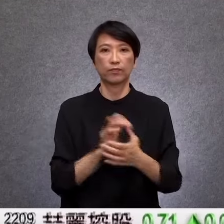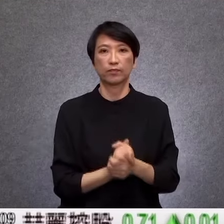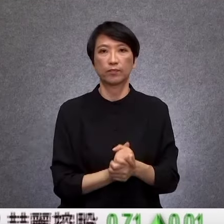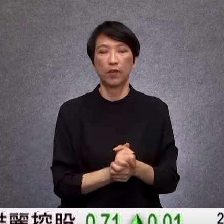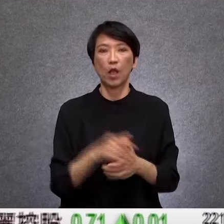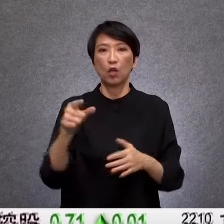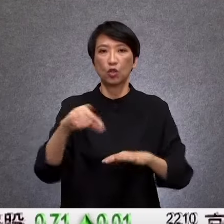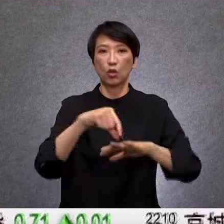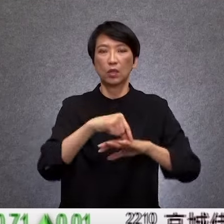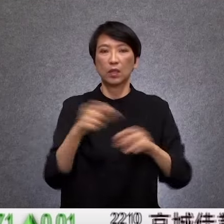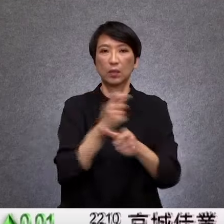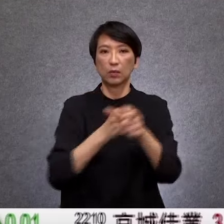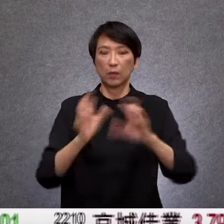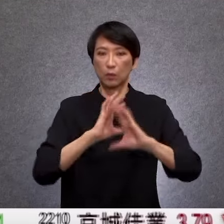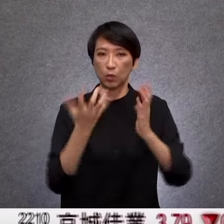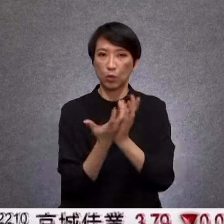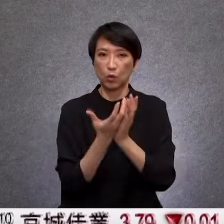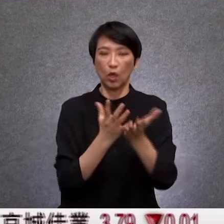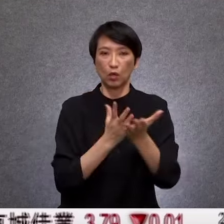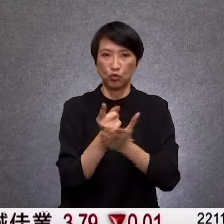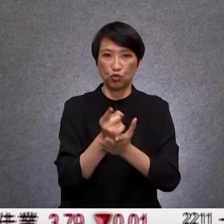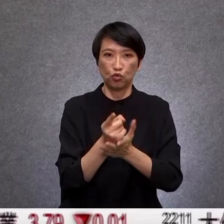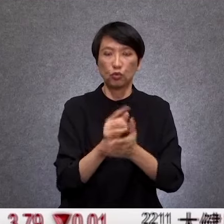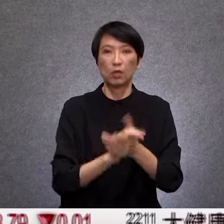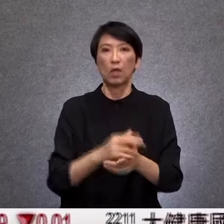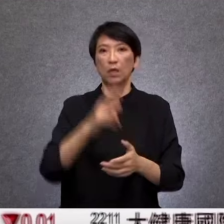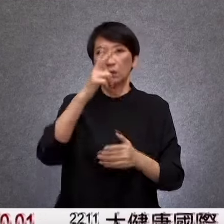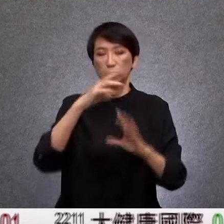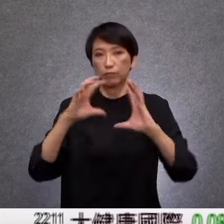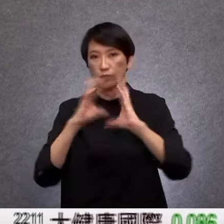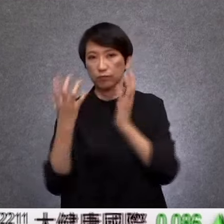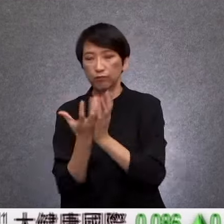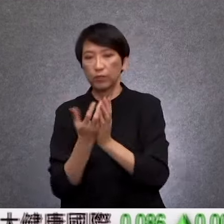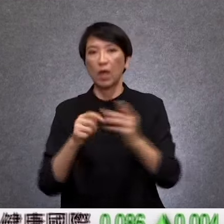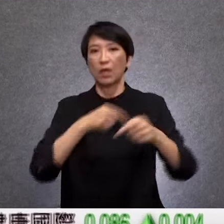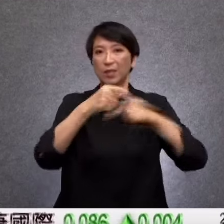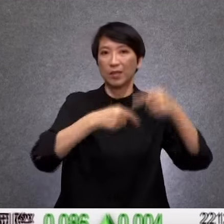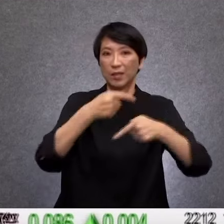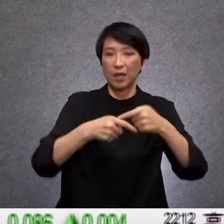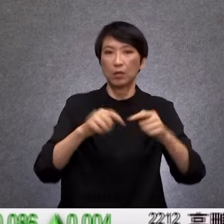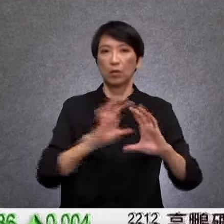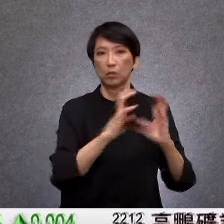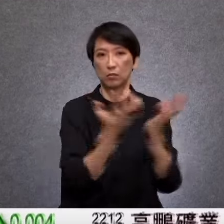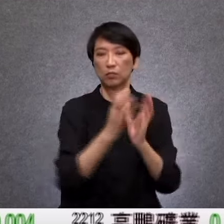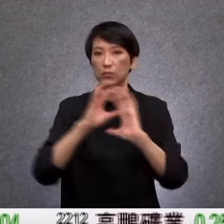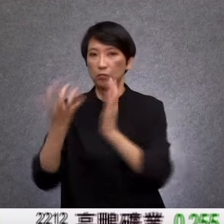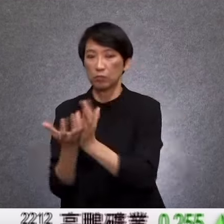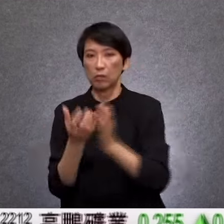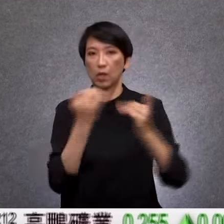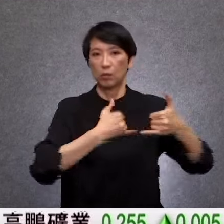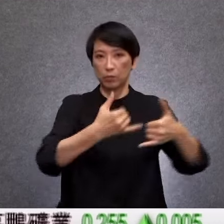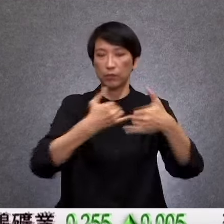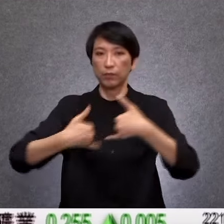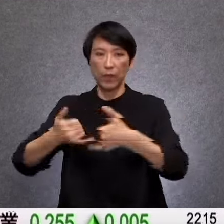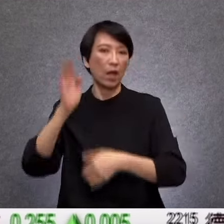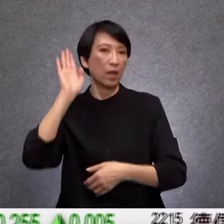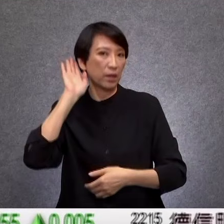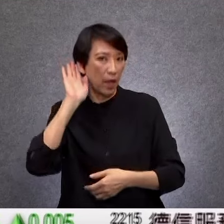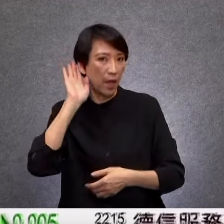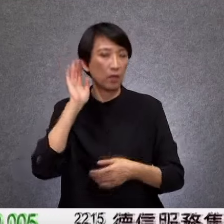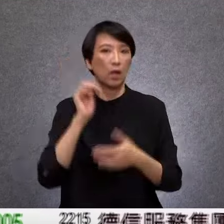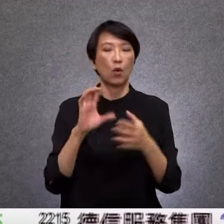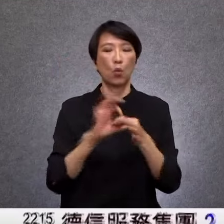政。咁咧就佢同我哋金融界咧，亦都有一個專長，同特區政府嘅官員都有一個專長。喺呢